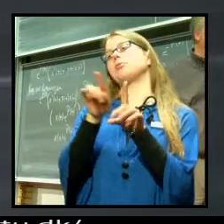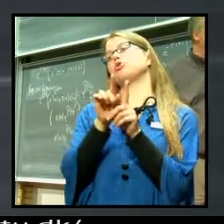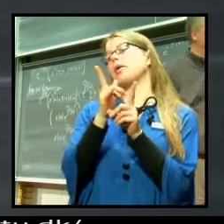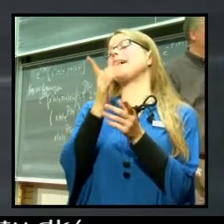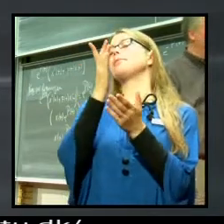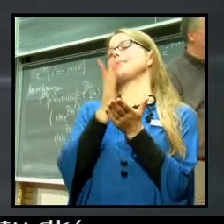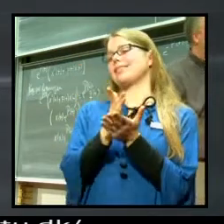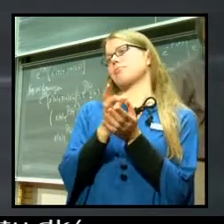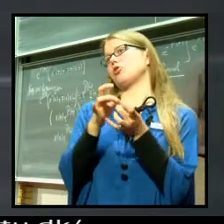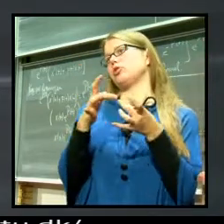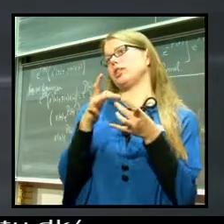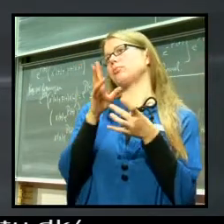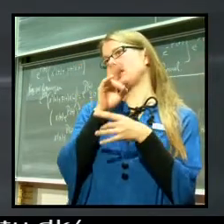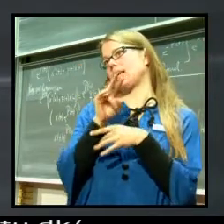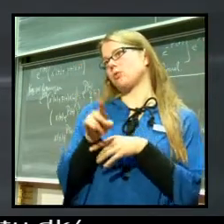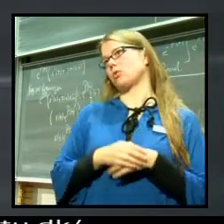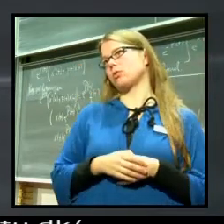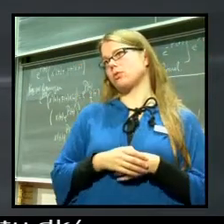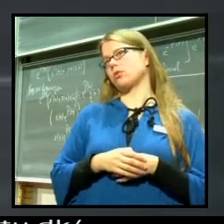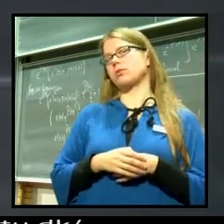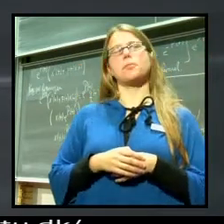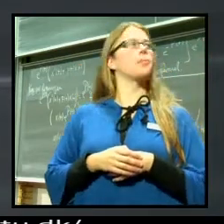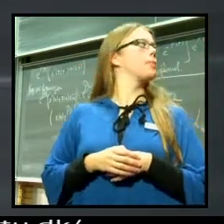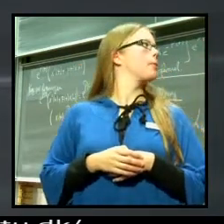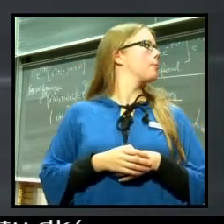løsning, man kigger på. Og